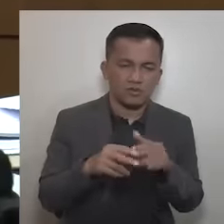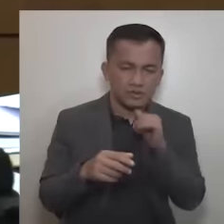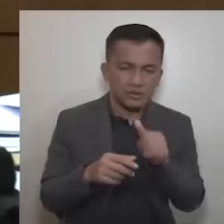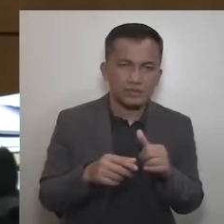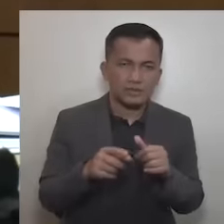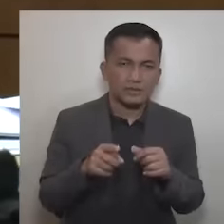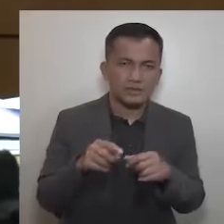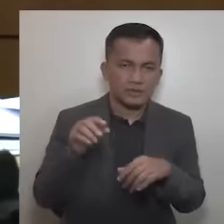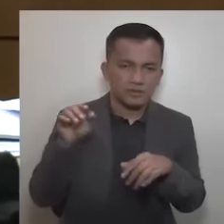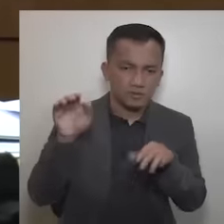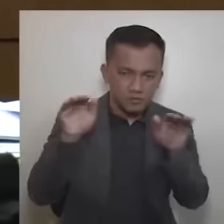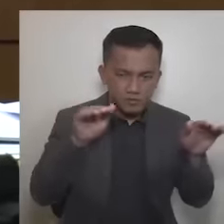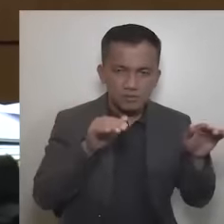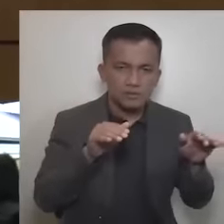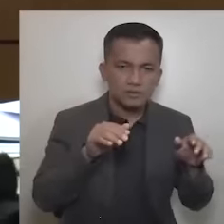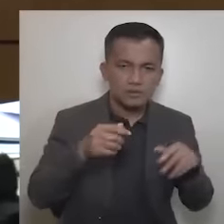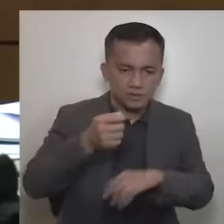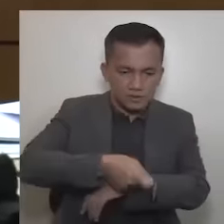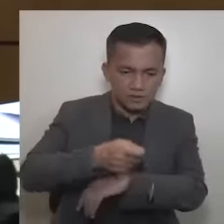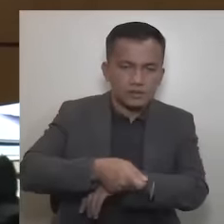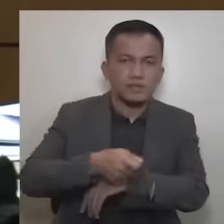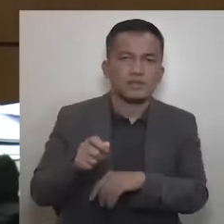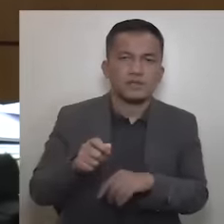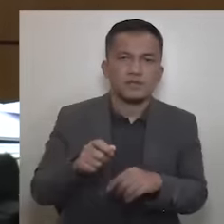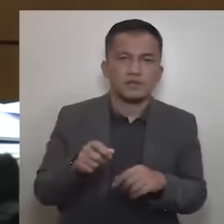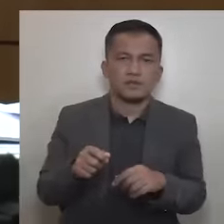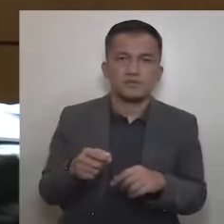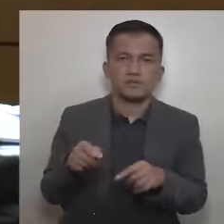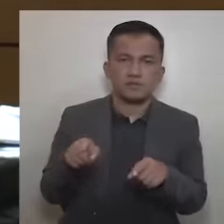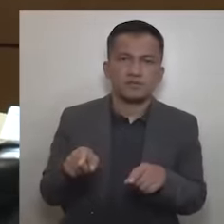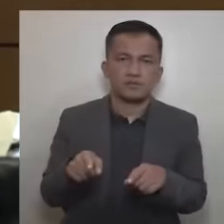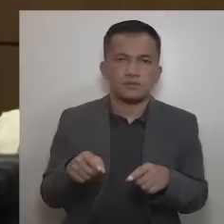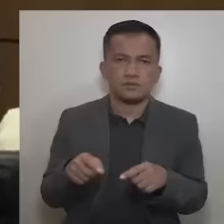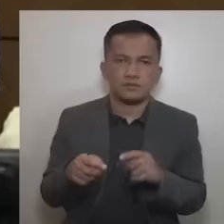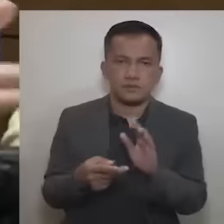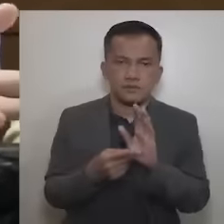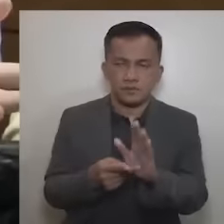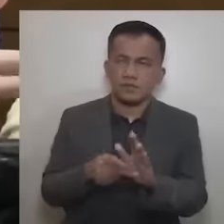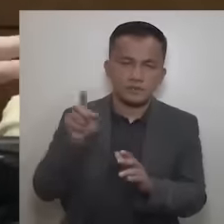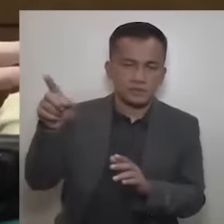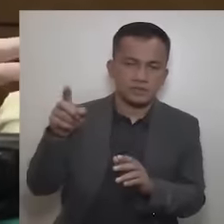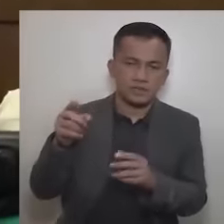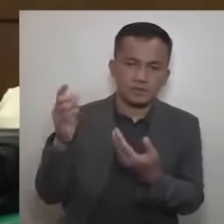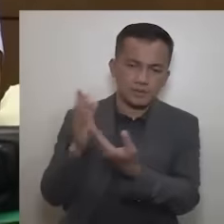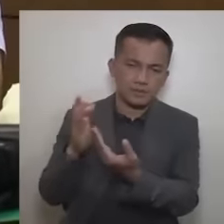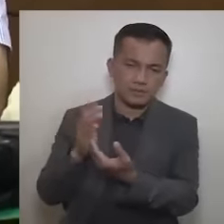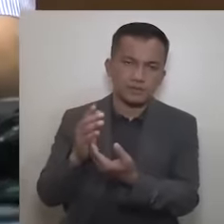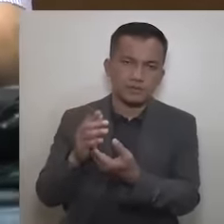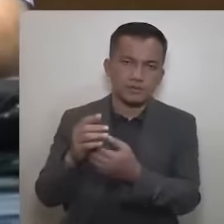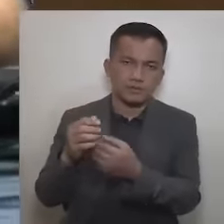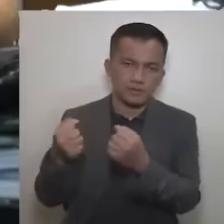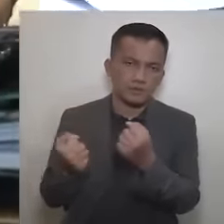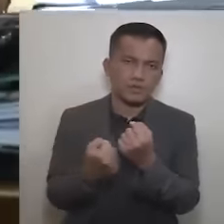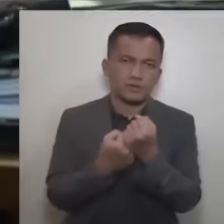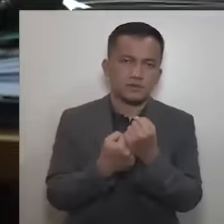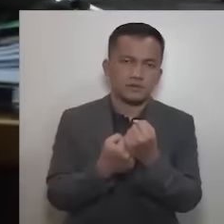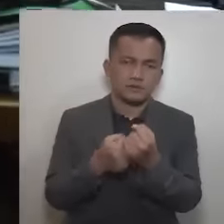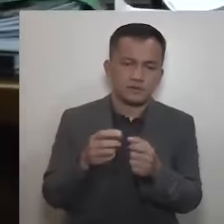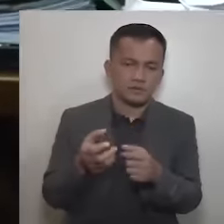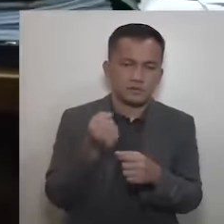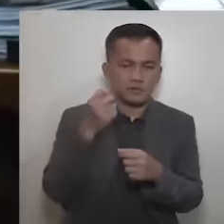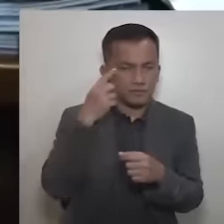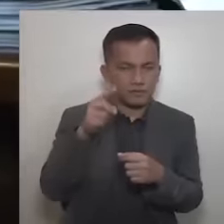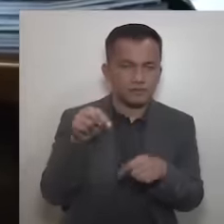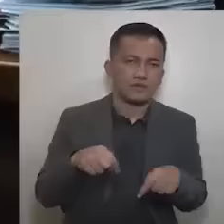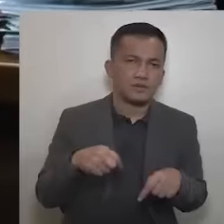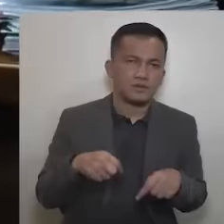not. So magpapatawag ho tayo ng mga hearing dyan and syempre doon na ho mag-represent din siya ng evidence niya to support yung claim